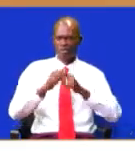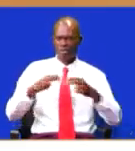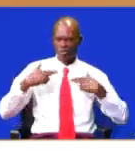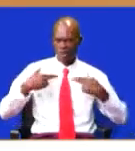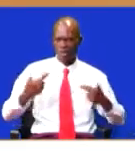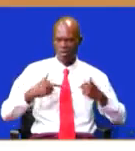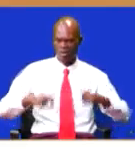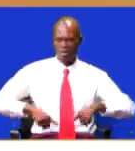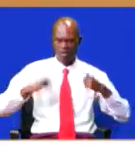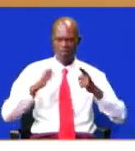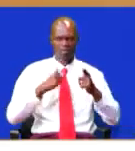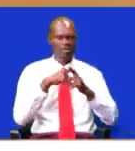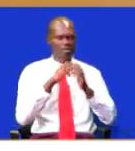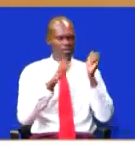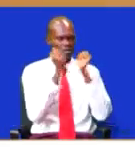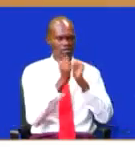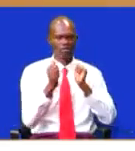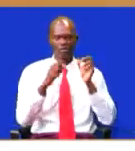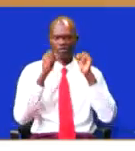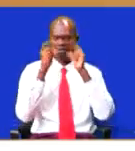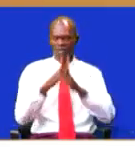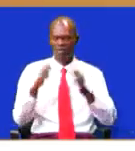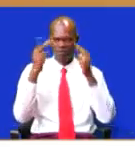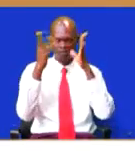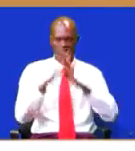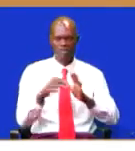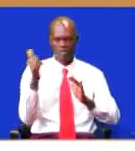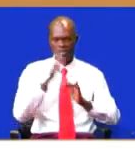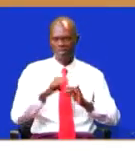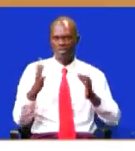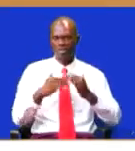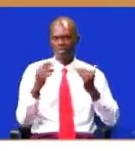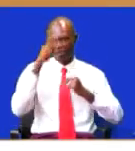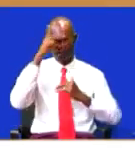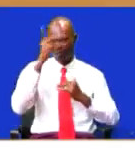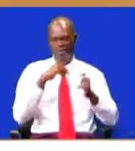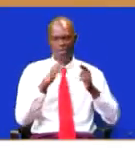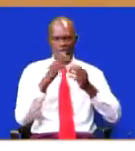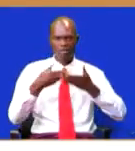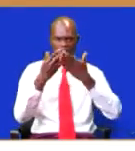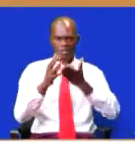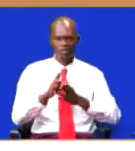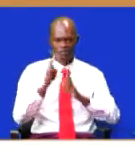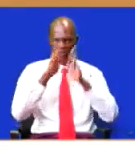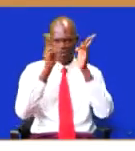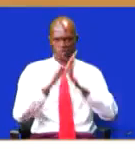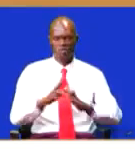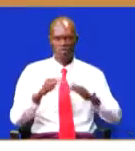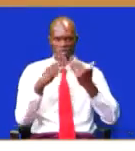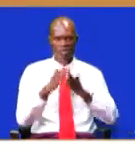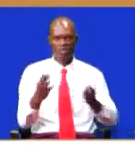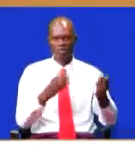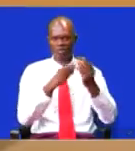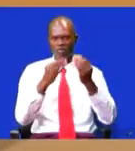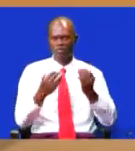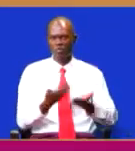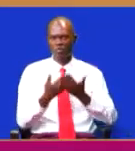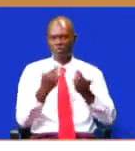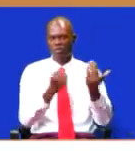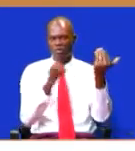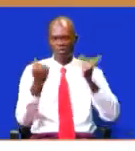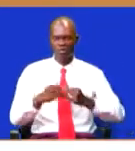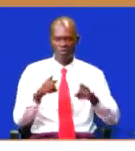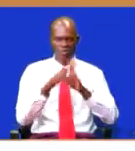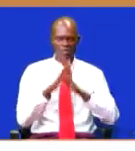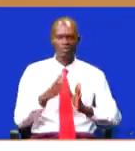to wabiro kawonegi atua. Kendo ng'ata ng'ata moyudo gimachalo kamano, please, miyauru ripodno mondo wang'e kaka wakonyo nyithindo. Agombo nyiso oganda, agombo